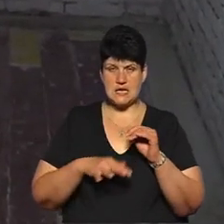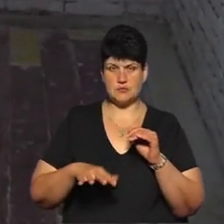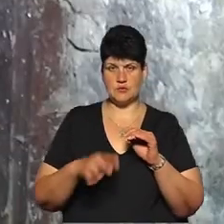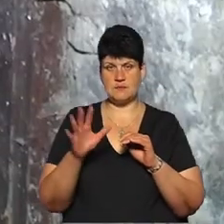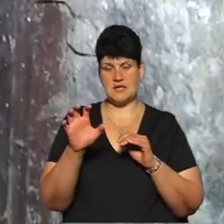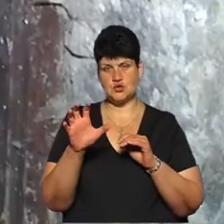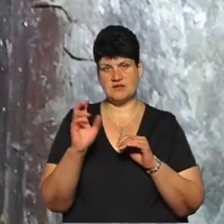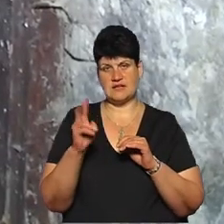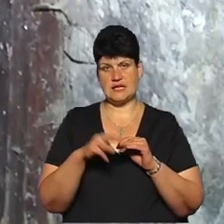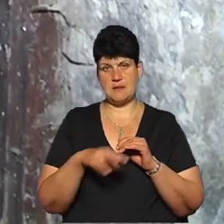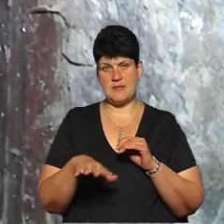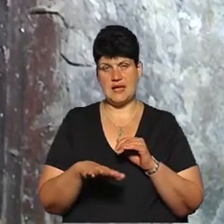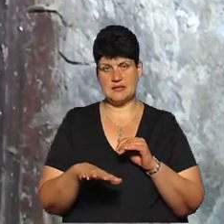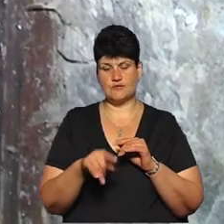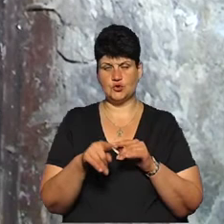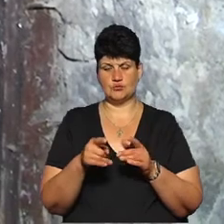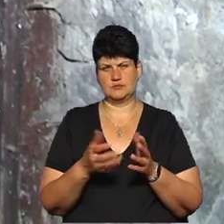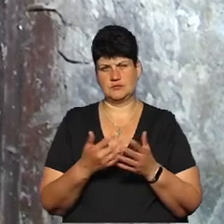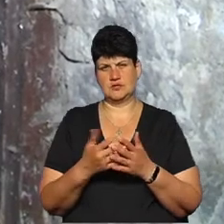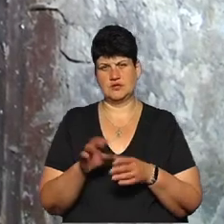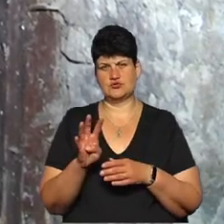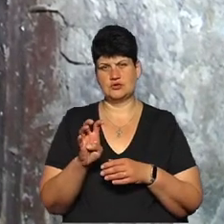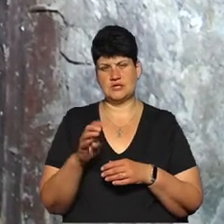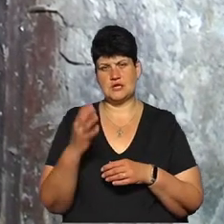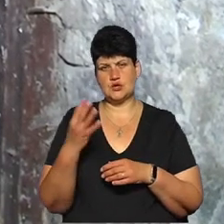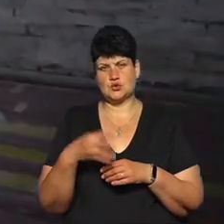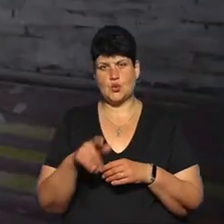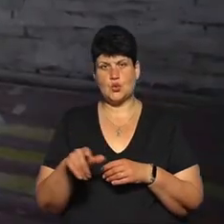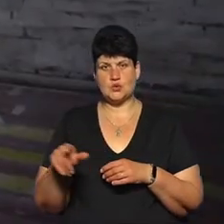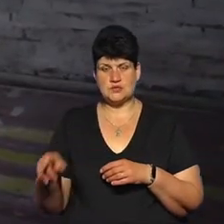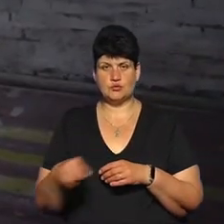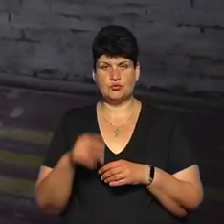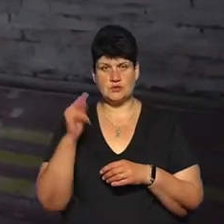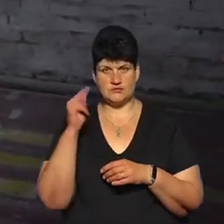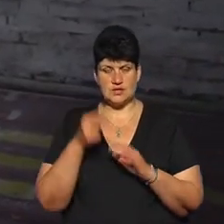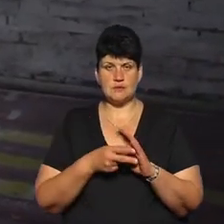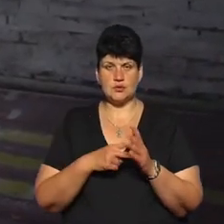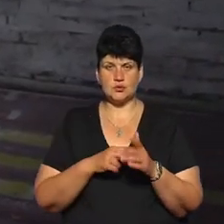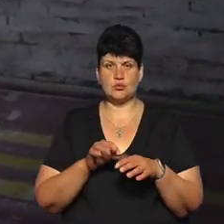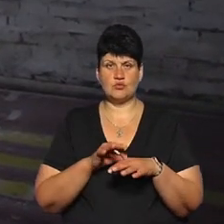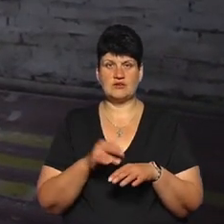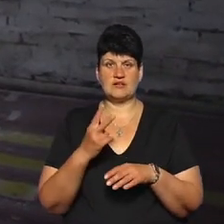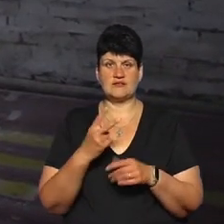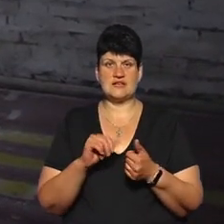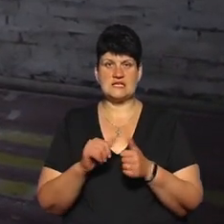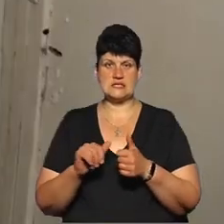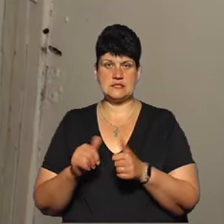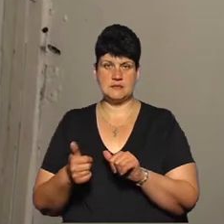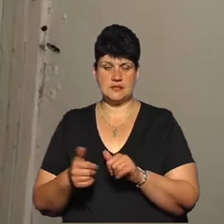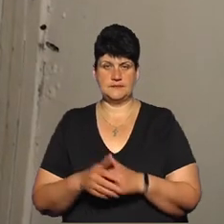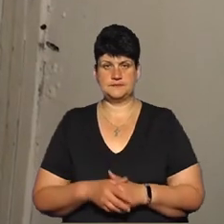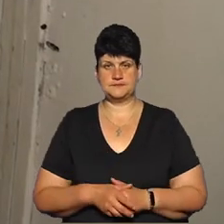квадратних метрів. Воно розраховане на 440 осіб, тому навчання планують проводити у дві зміни, каже Йосип Городиський.